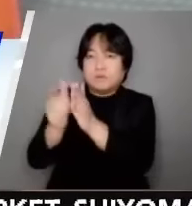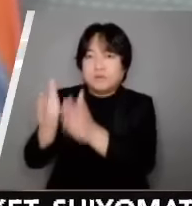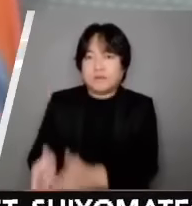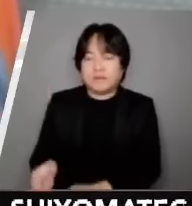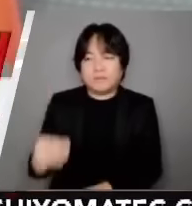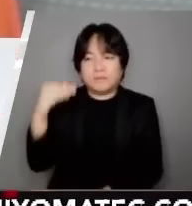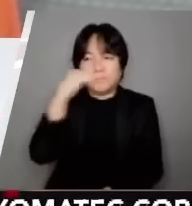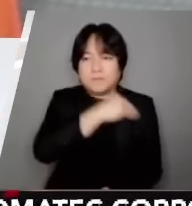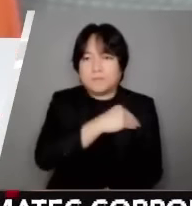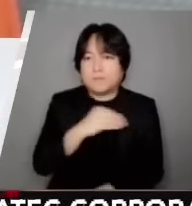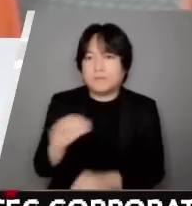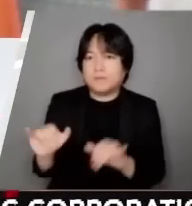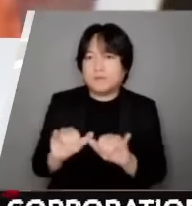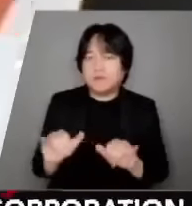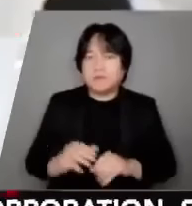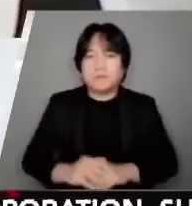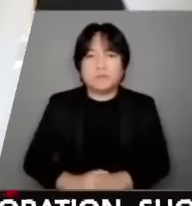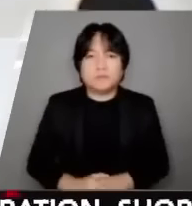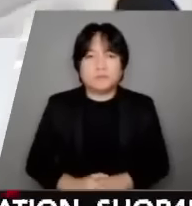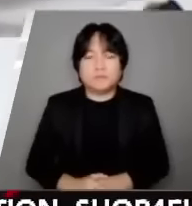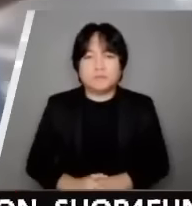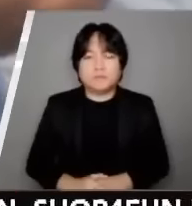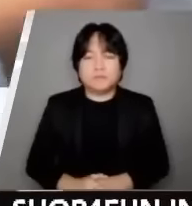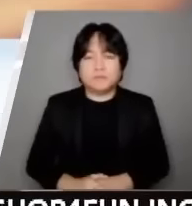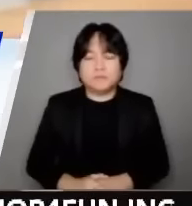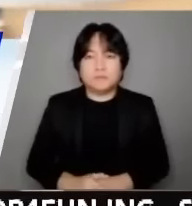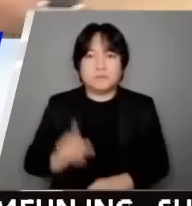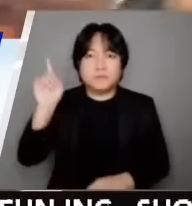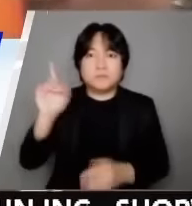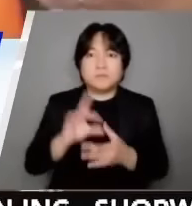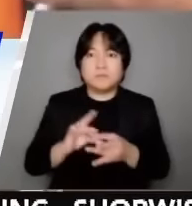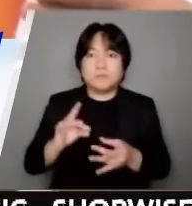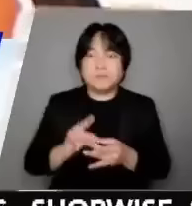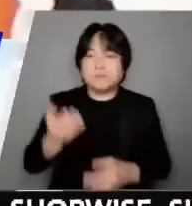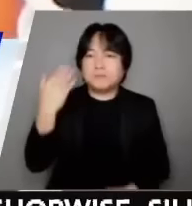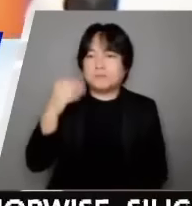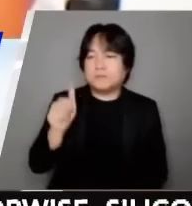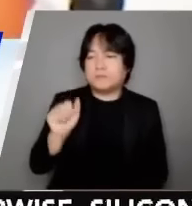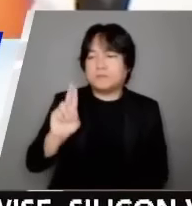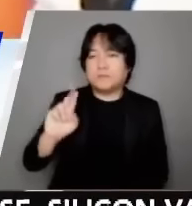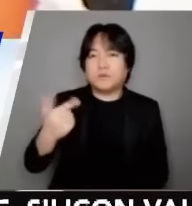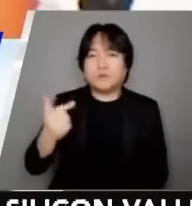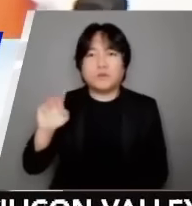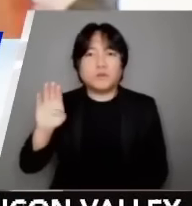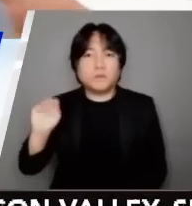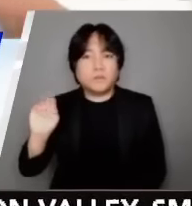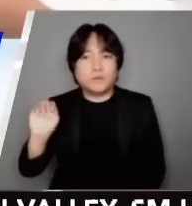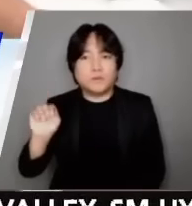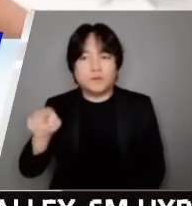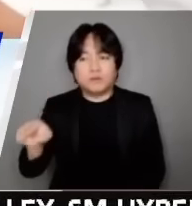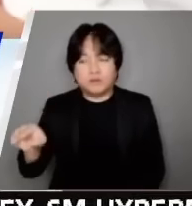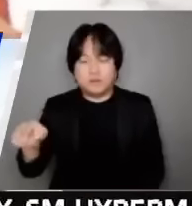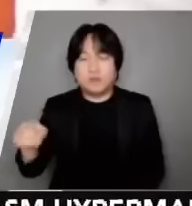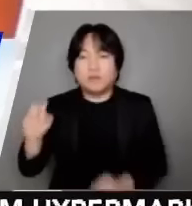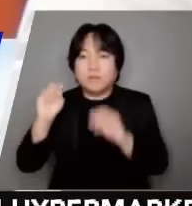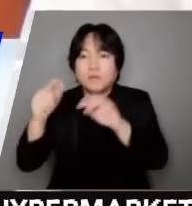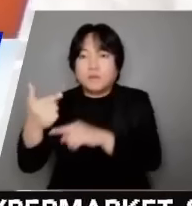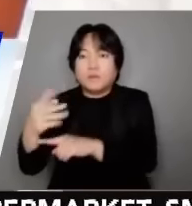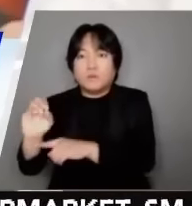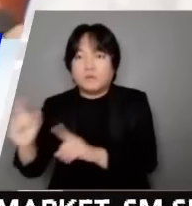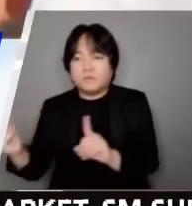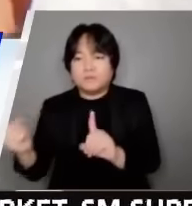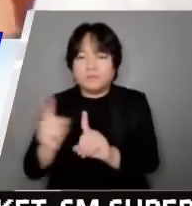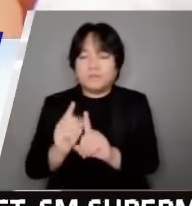ping ay pumunta sa kanya personally on August 14 2024 pinagloloko Ho tayo